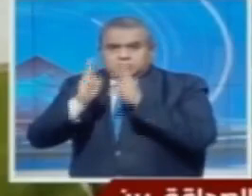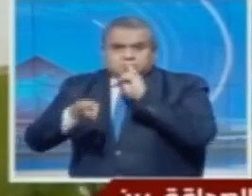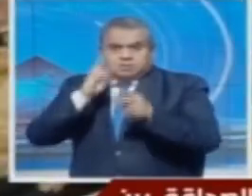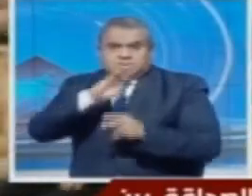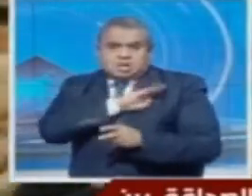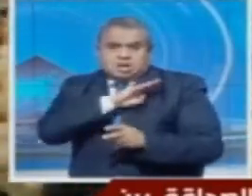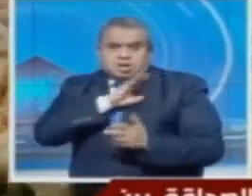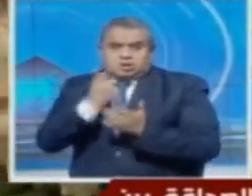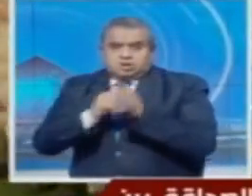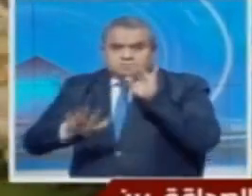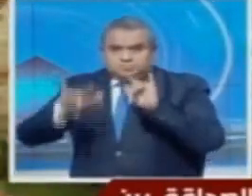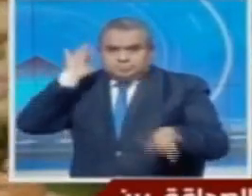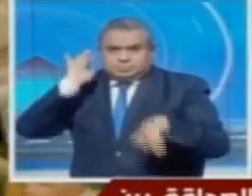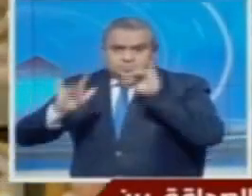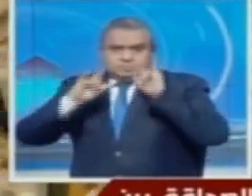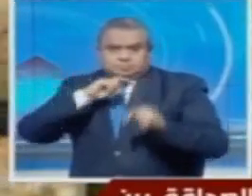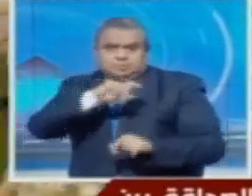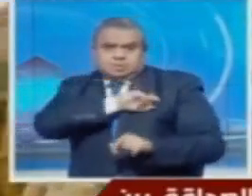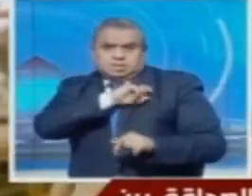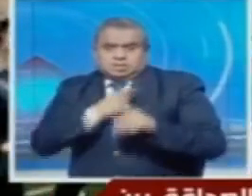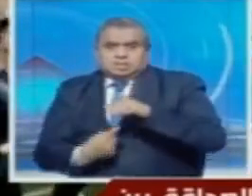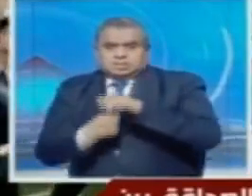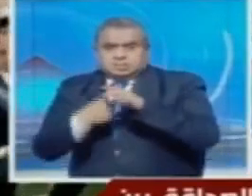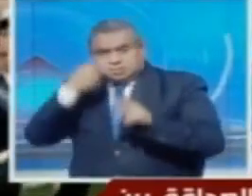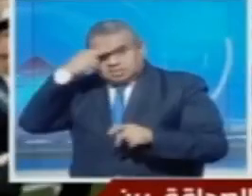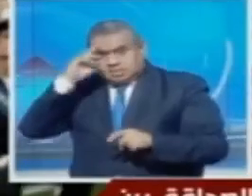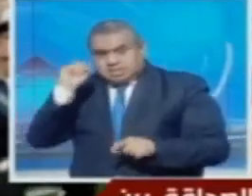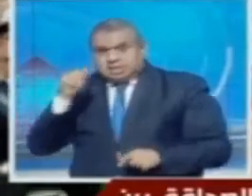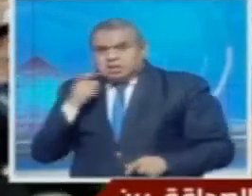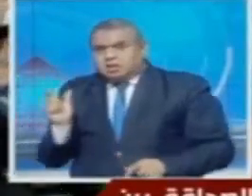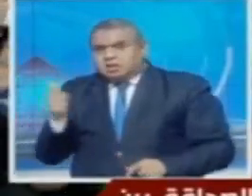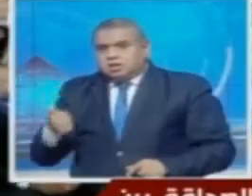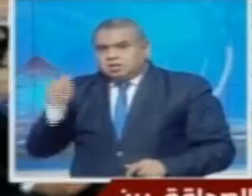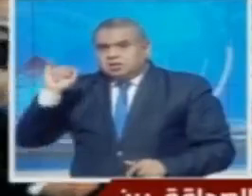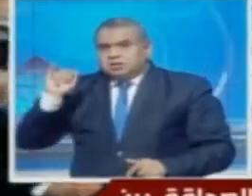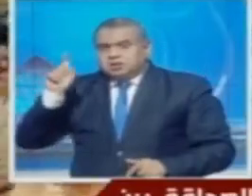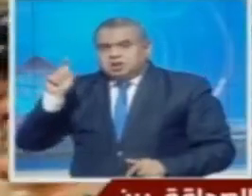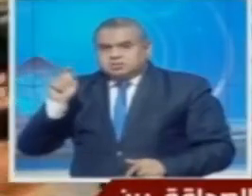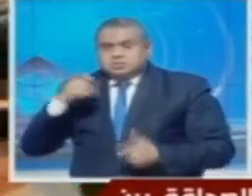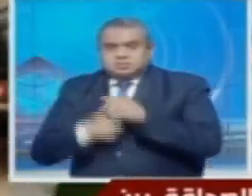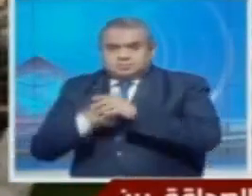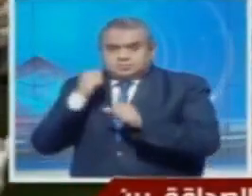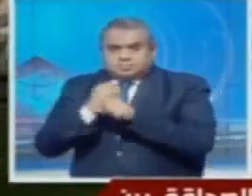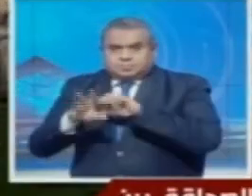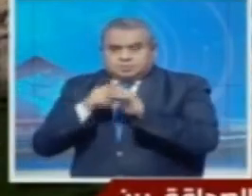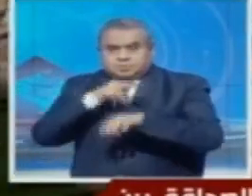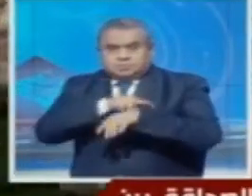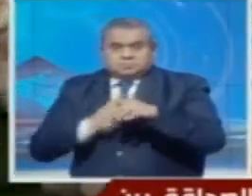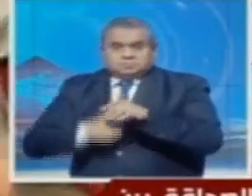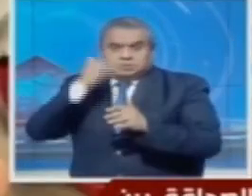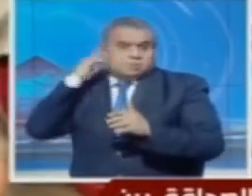المسلحة بتخرج دفعات جديدة من أكاديمية ناصر العسكرية للدراسات العليا وكلية القادة